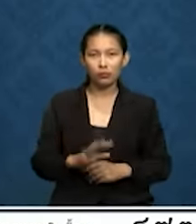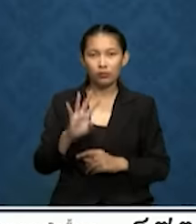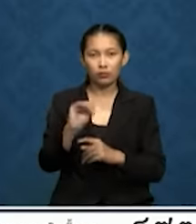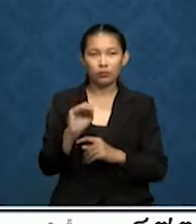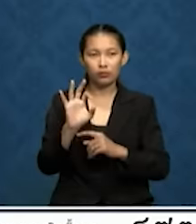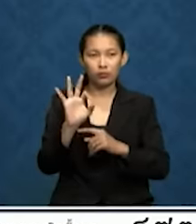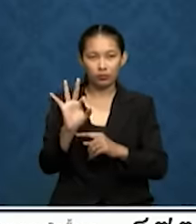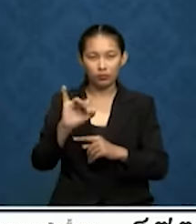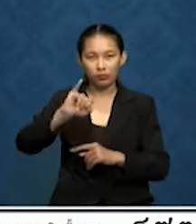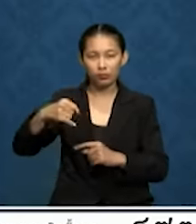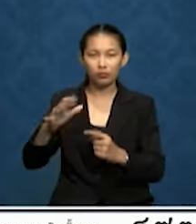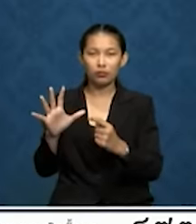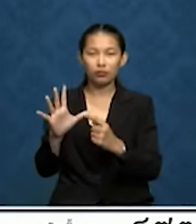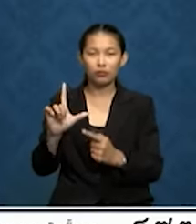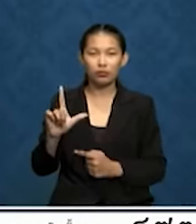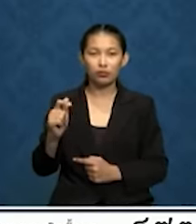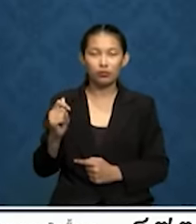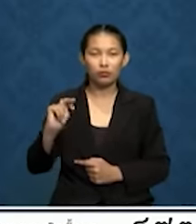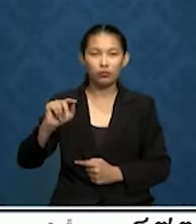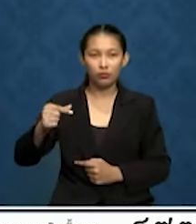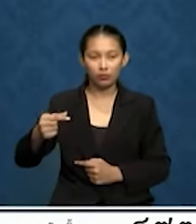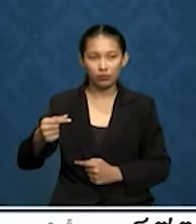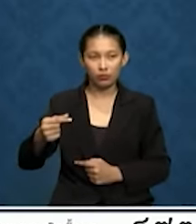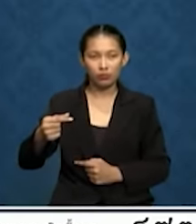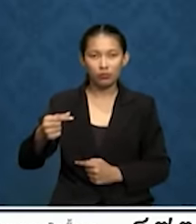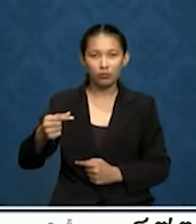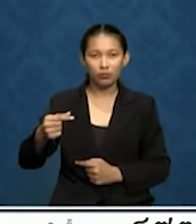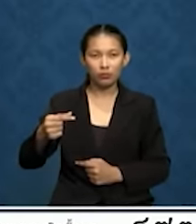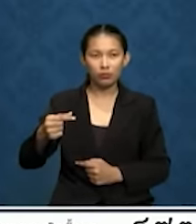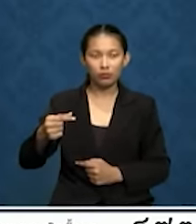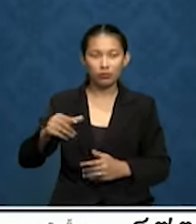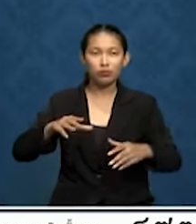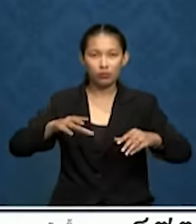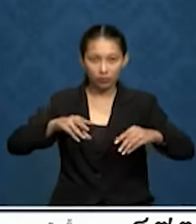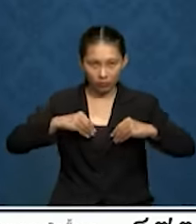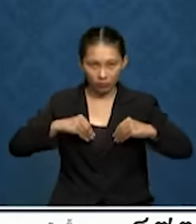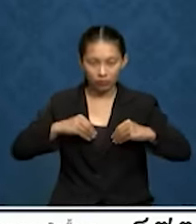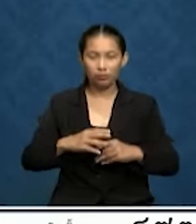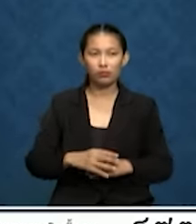49นายจำลองภูนวลทา เห็นชอบครับ